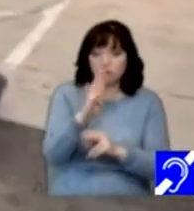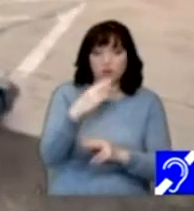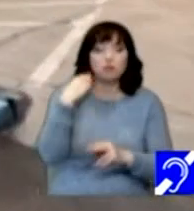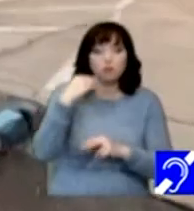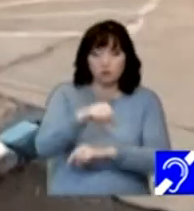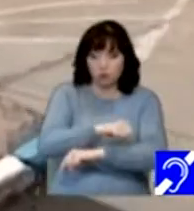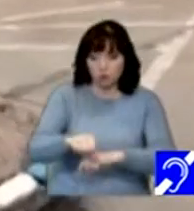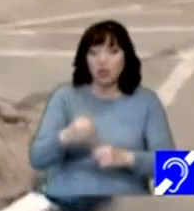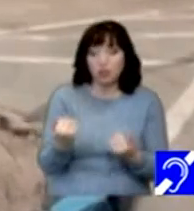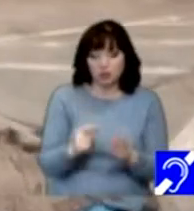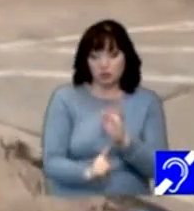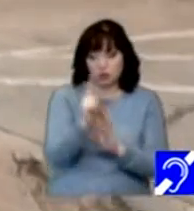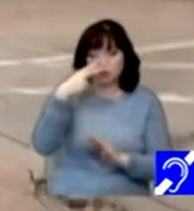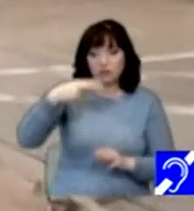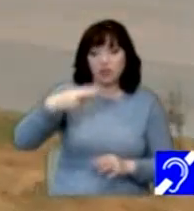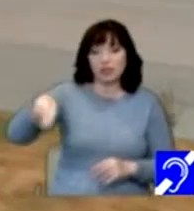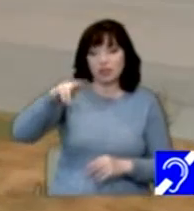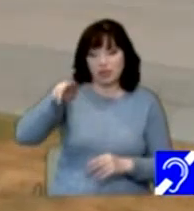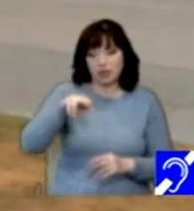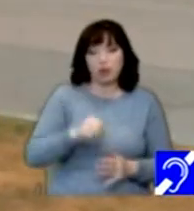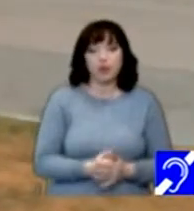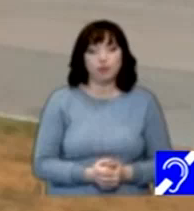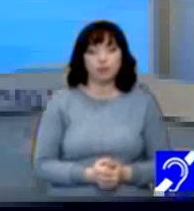de astăzi, 20 decembrie. Vadim?